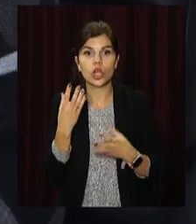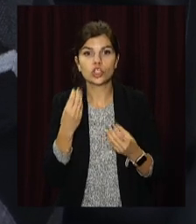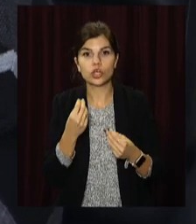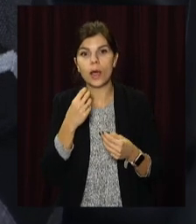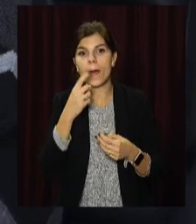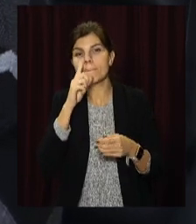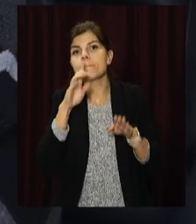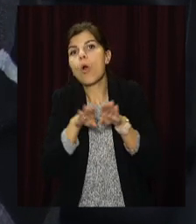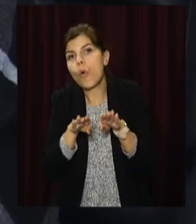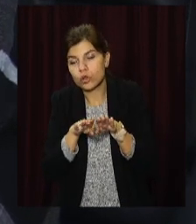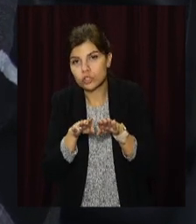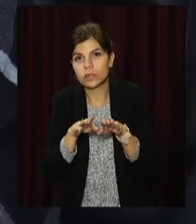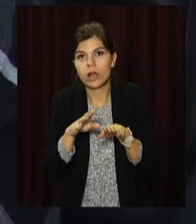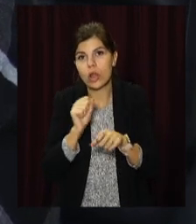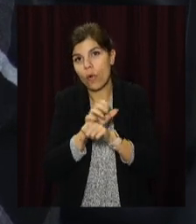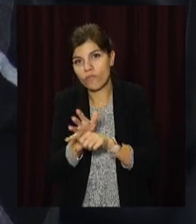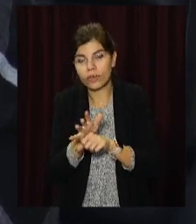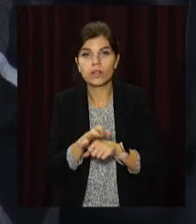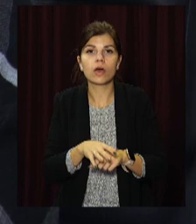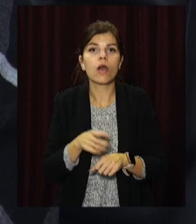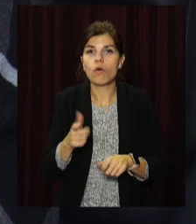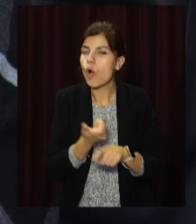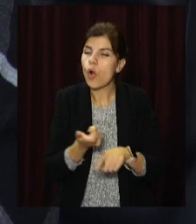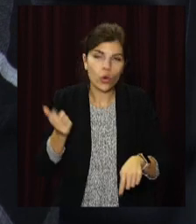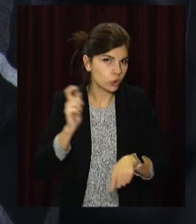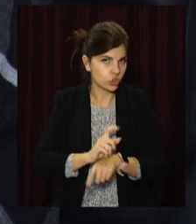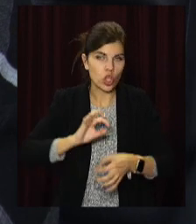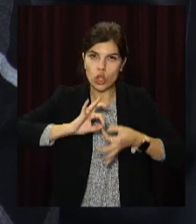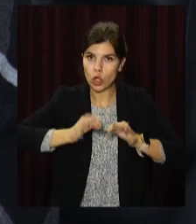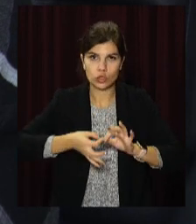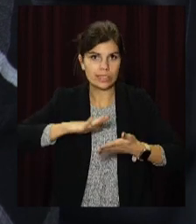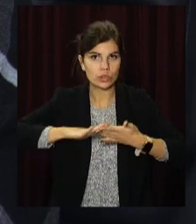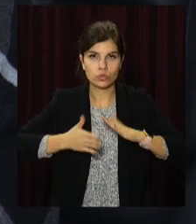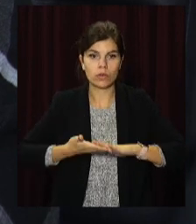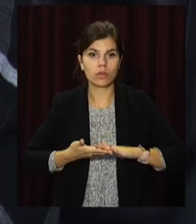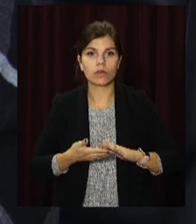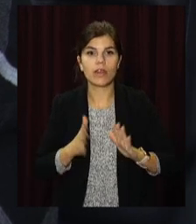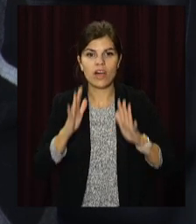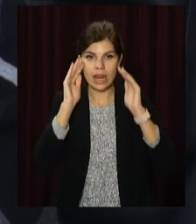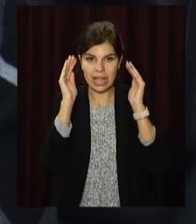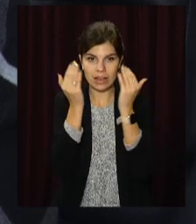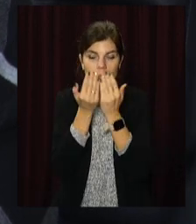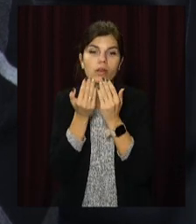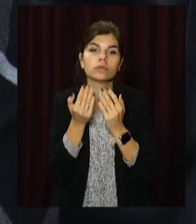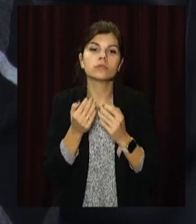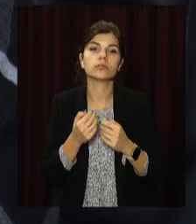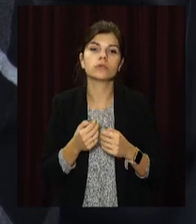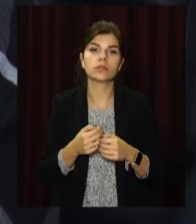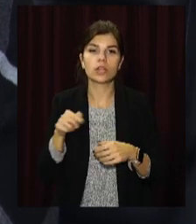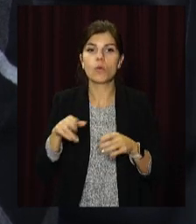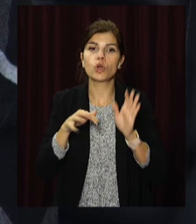підозрою. Тобто всі люди, які знаходяться у край важкому стані, в реанімаціях там